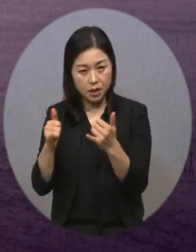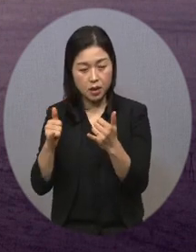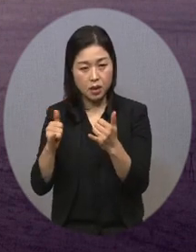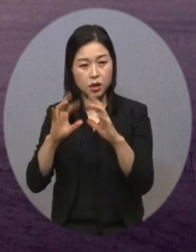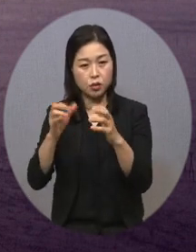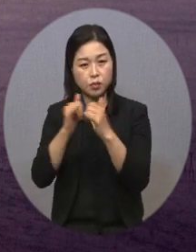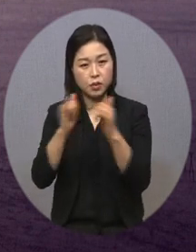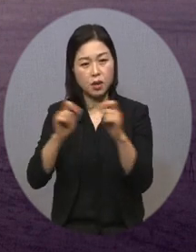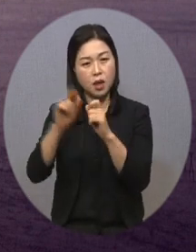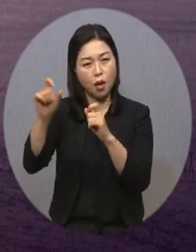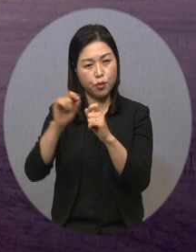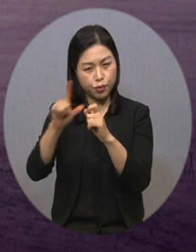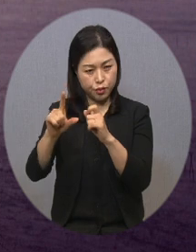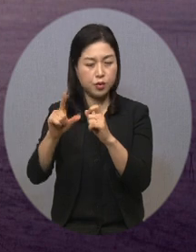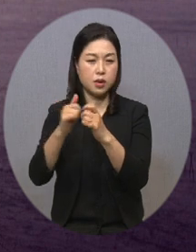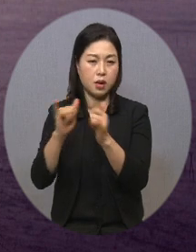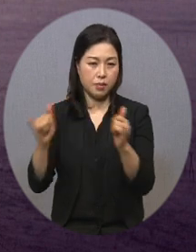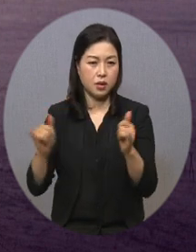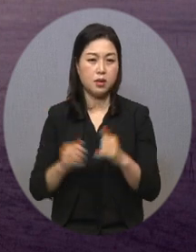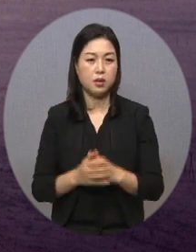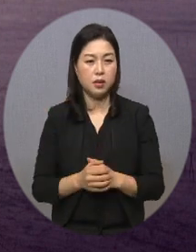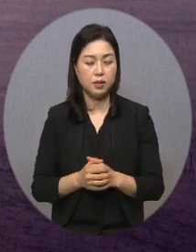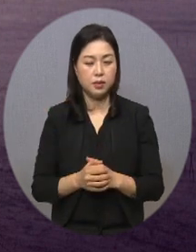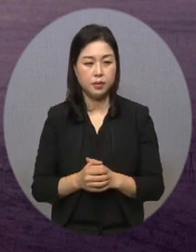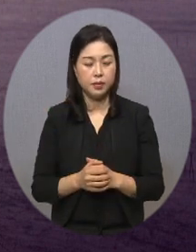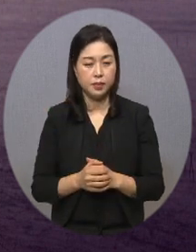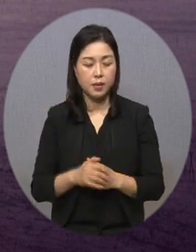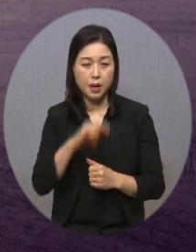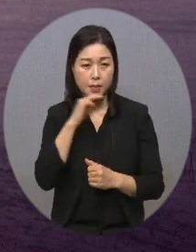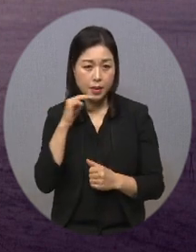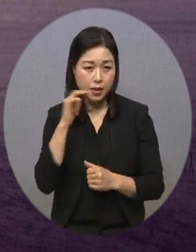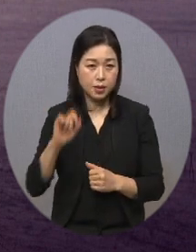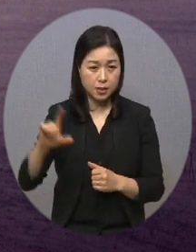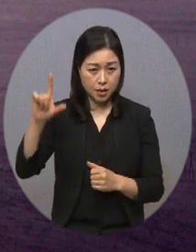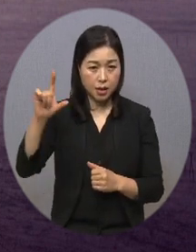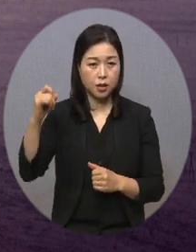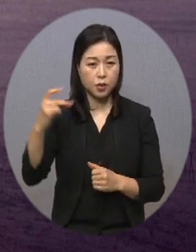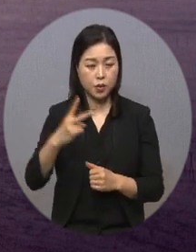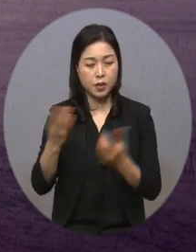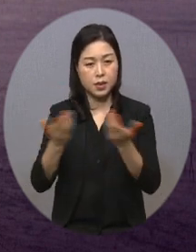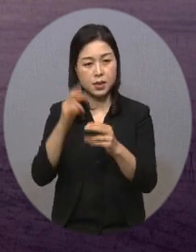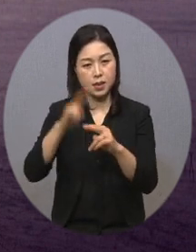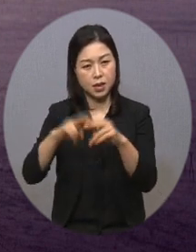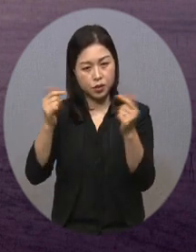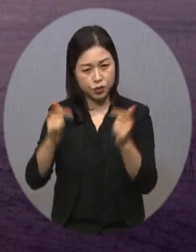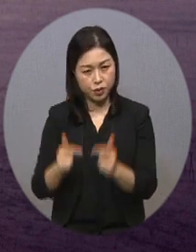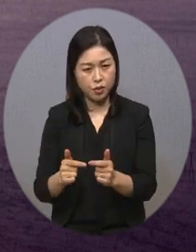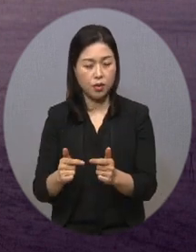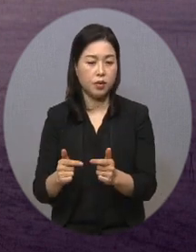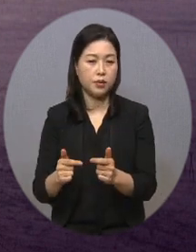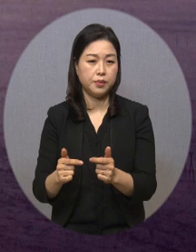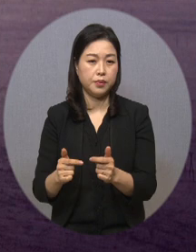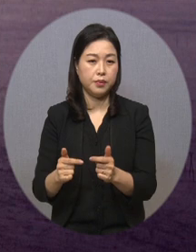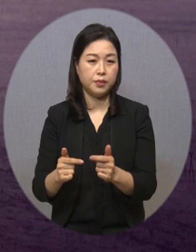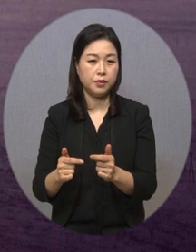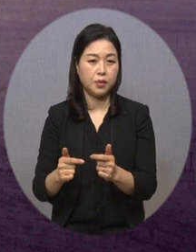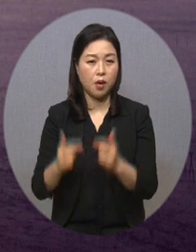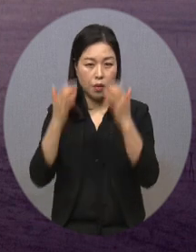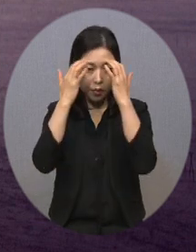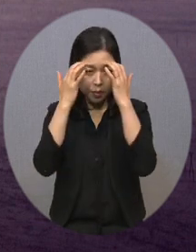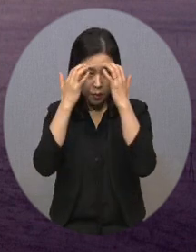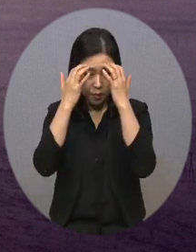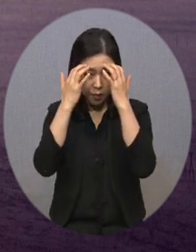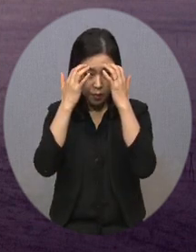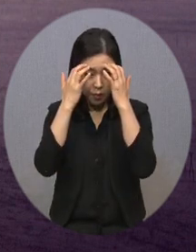대부분의 서민들께서는 가계 대출이 늘어나고 일자리가 줄어드는 등 굉장히 큰 고통을